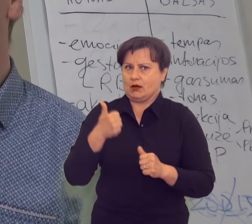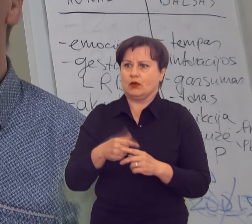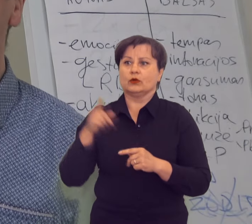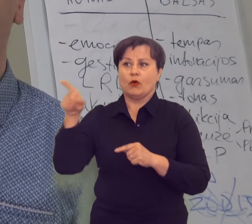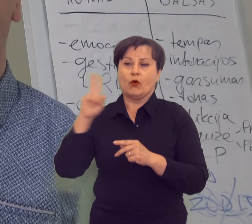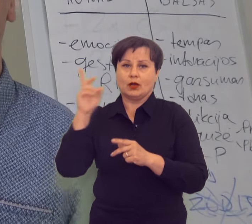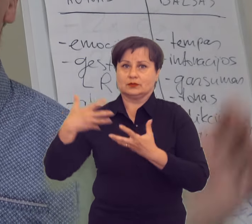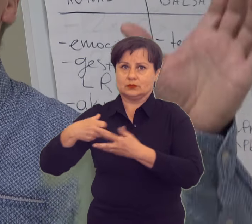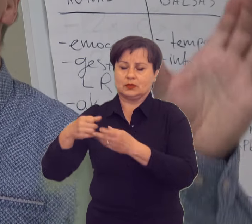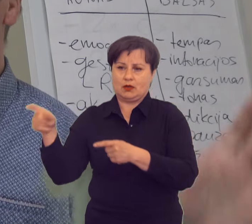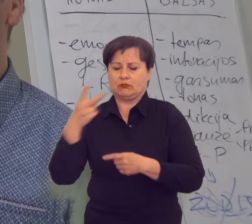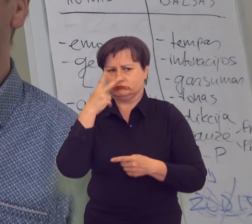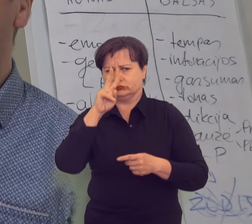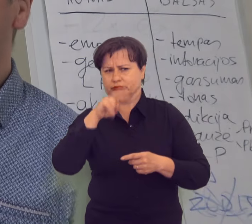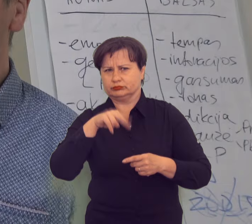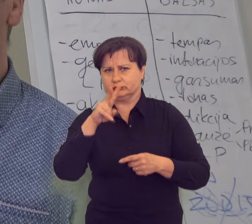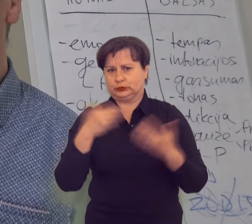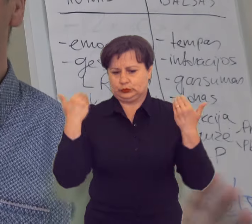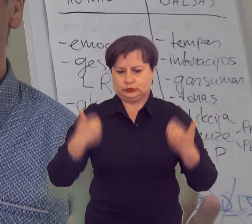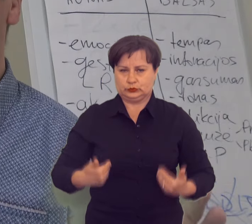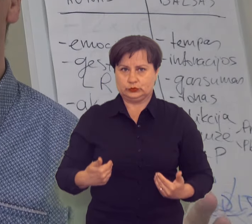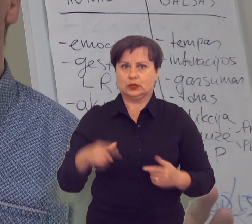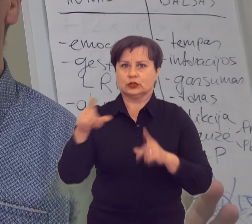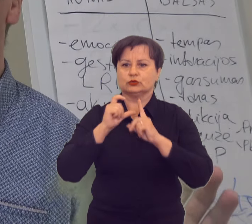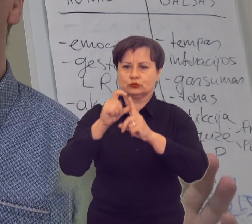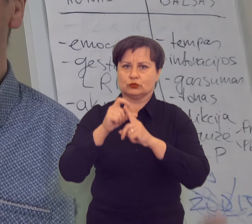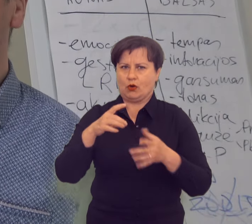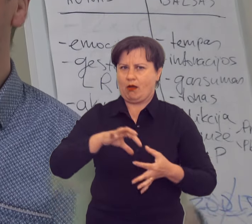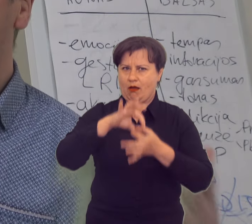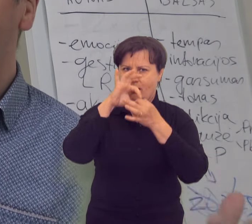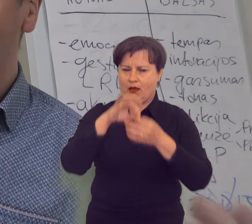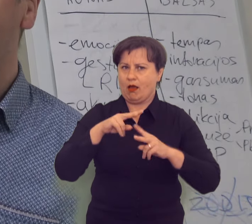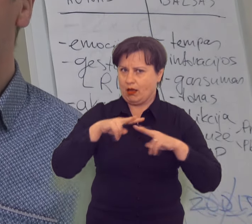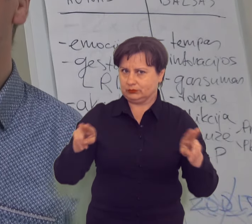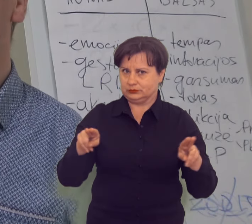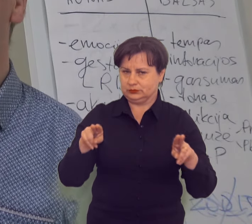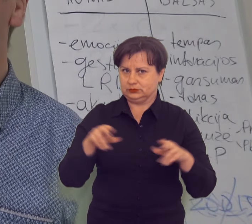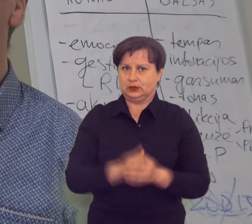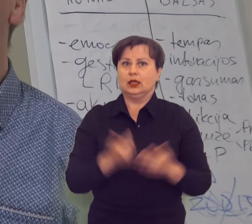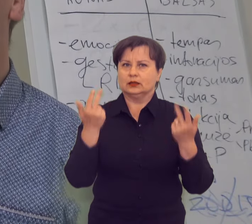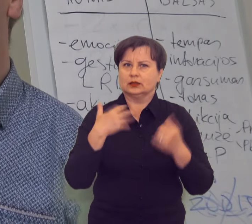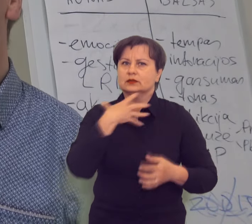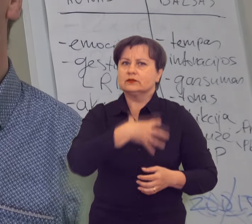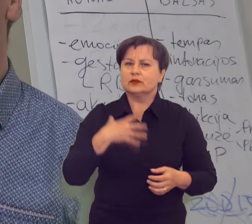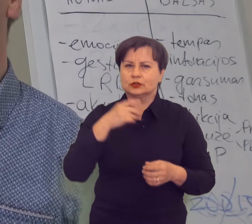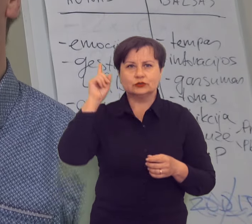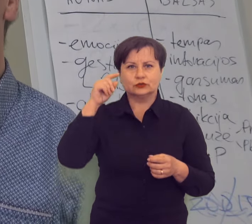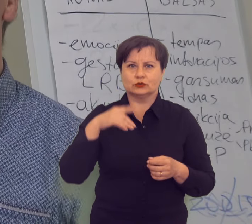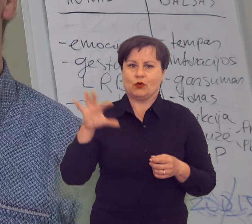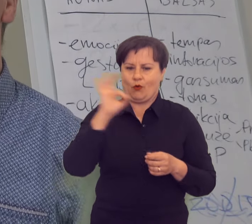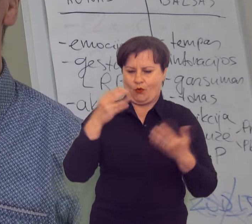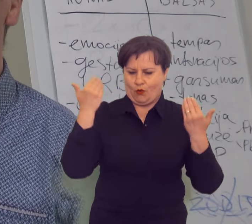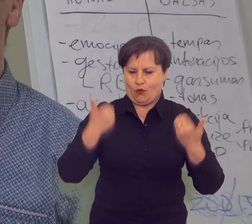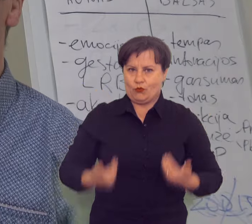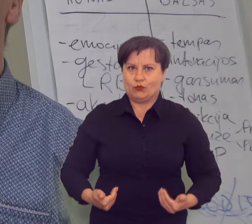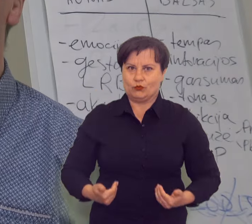priimti žmogų, tai jie skenuoja kūno kalbą ir žiūri, ar kūno kalba patvirtina tai, ką sako žodžiai. Tai labai svarbu žinoti,